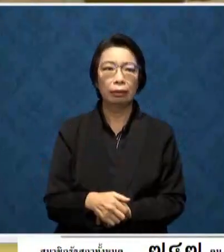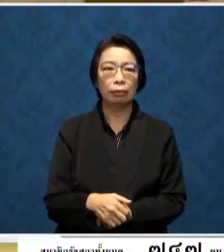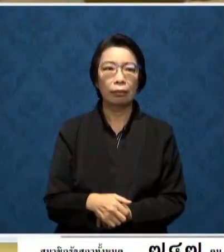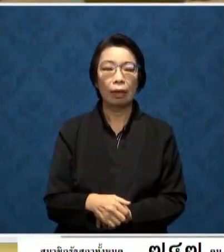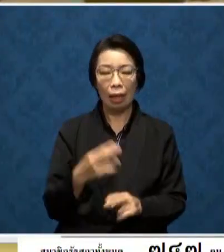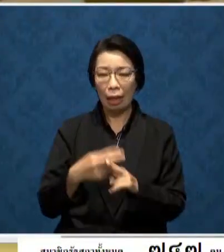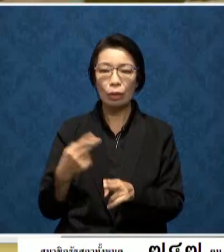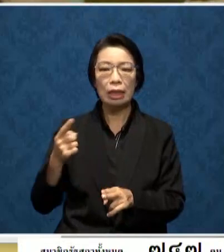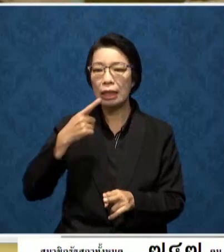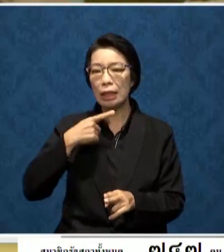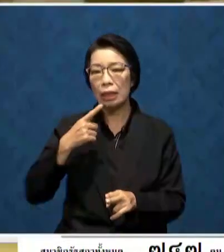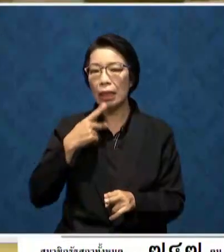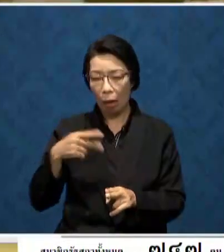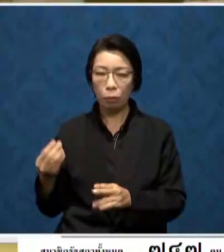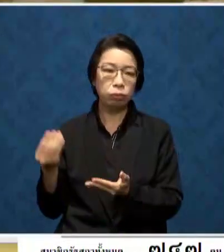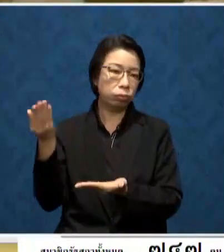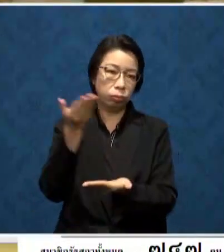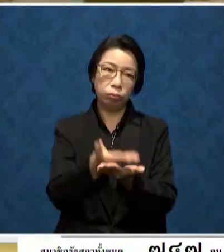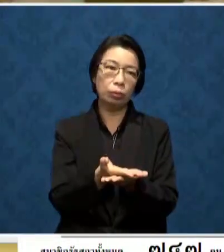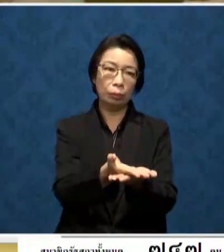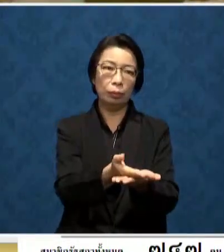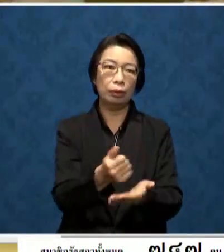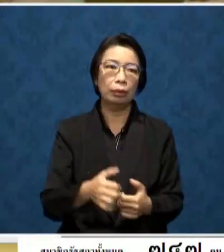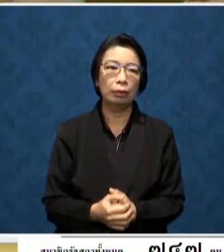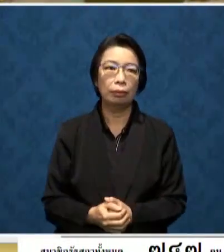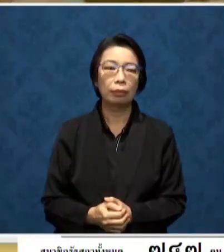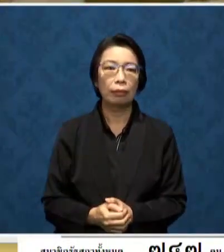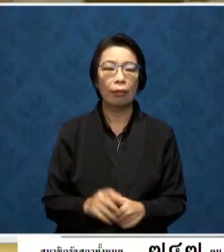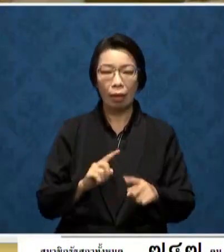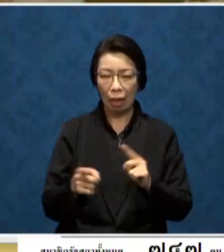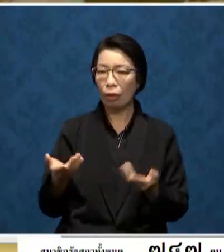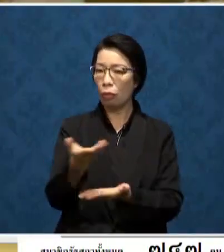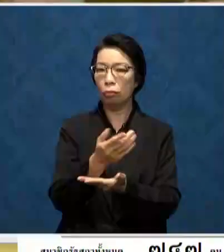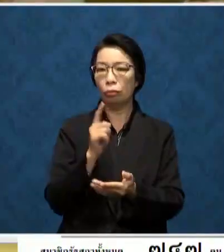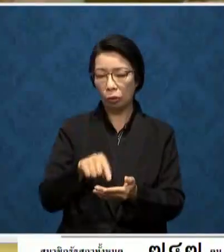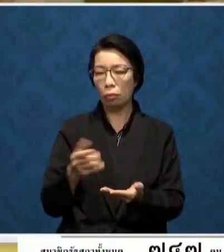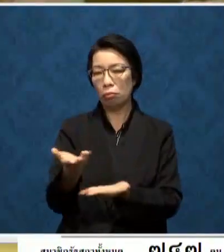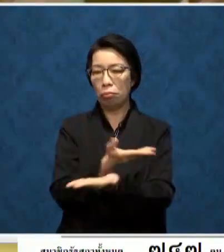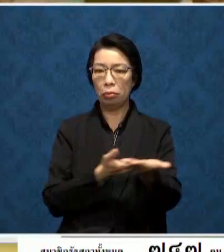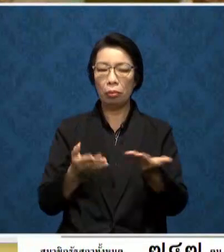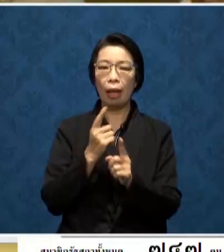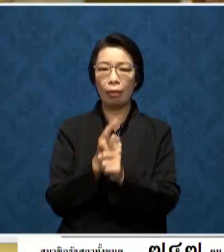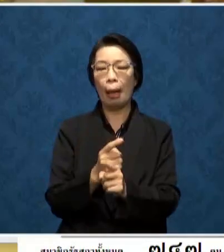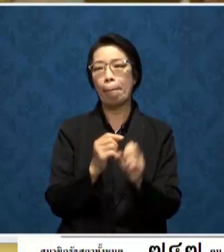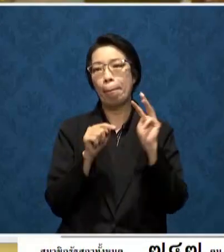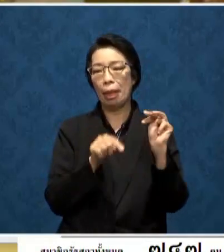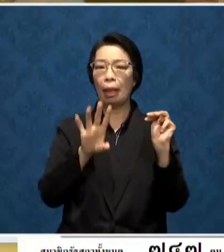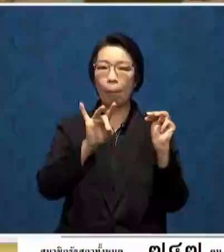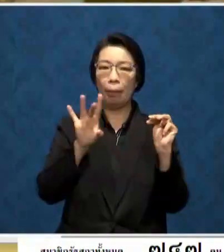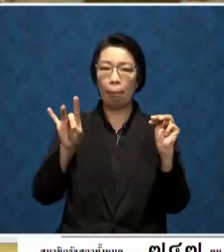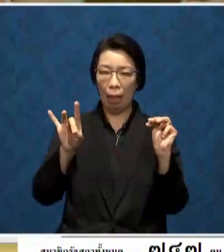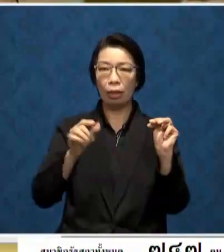ลายชื่อเดิมมาพินาต่อได้แต่นั่หมายคามวาทานoon nos politically swim to 88km. contin